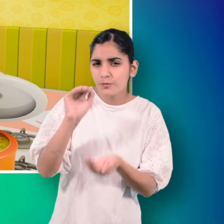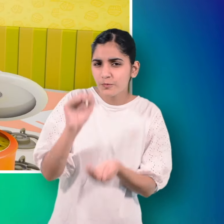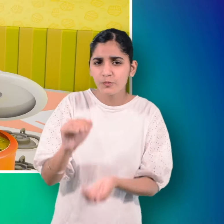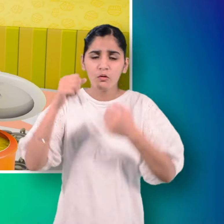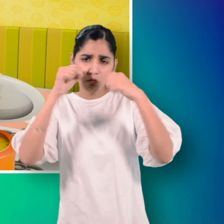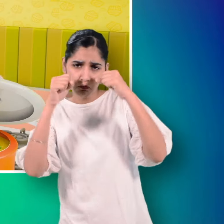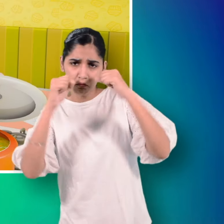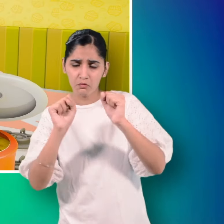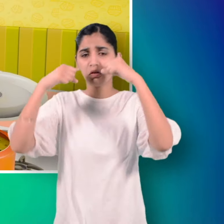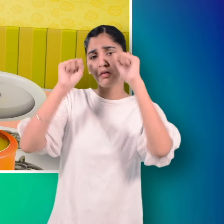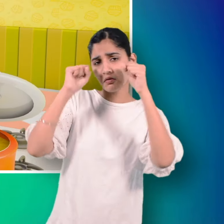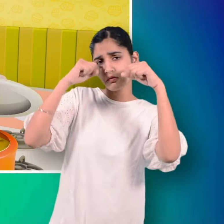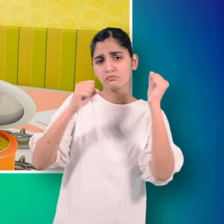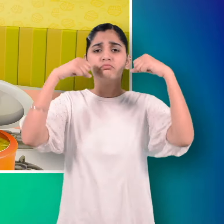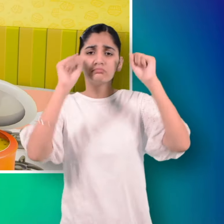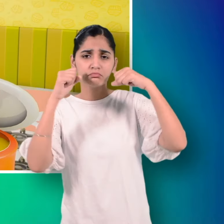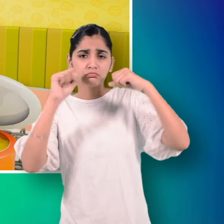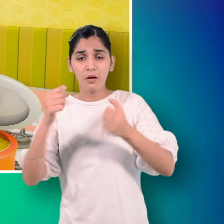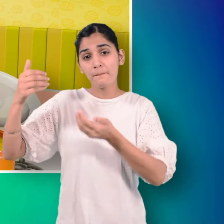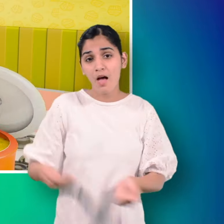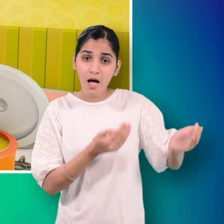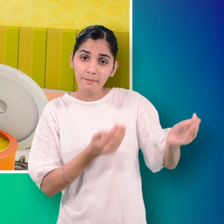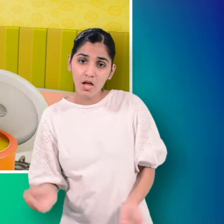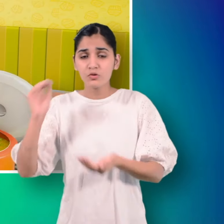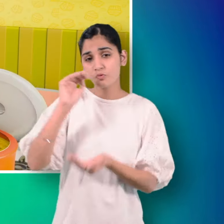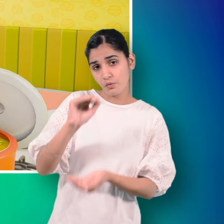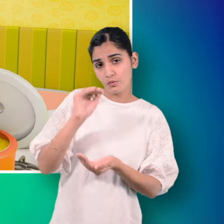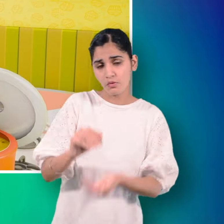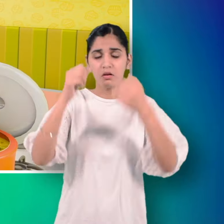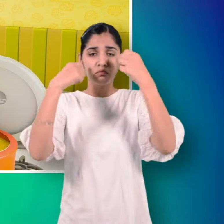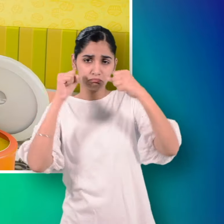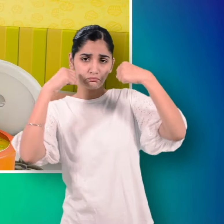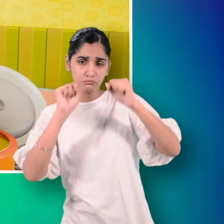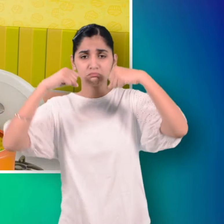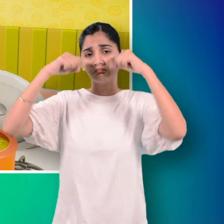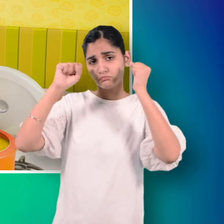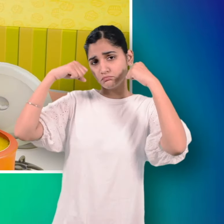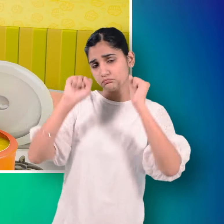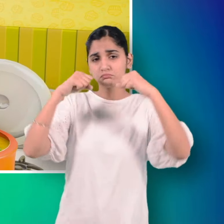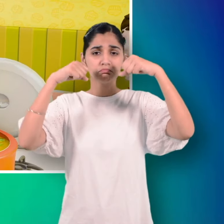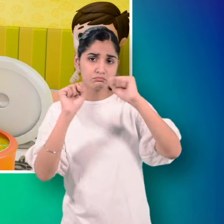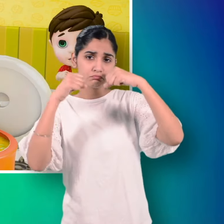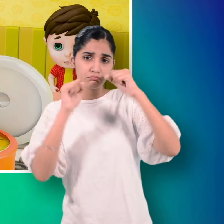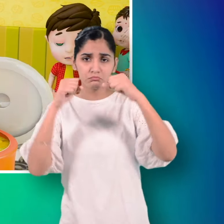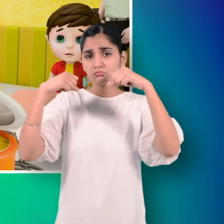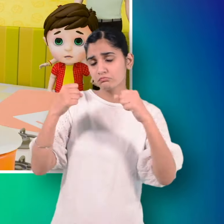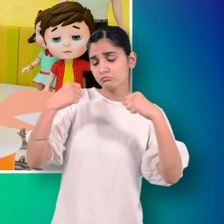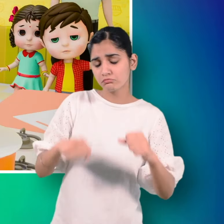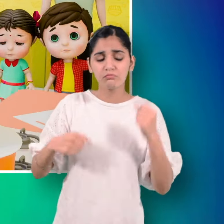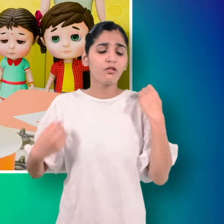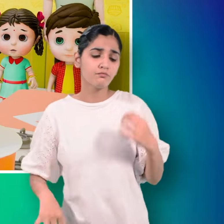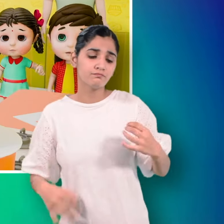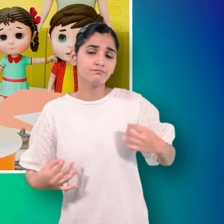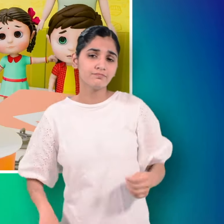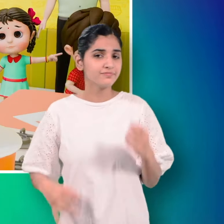छोटा बेबी रो रहा था छोटा बेबी छोटा बेबी रो रहा था छोटा